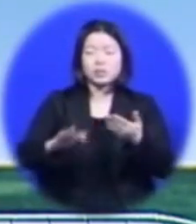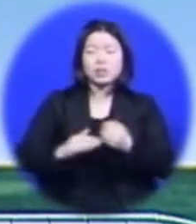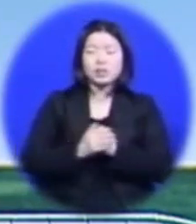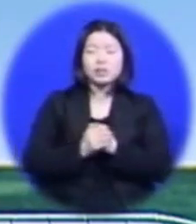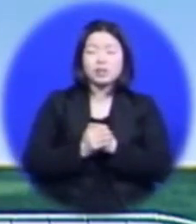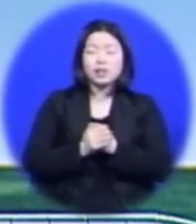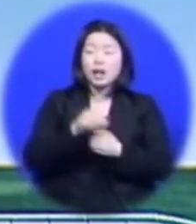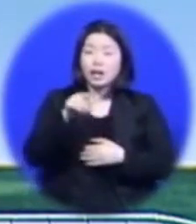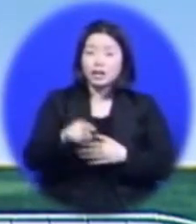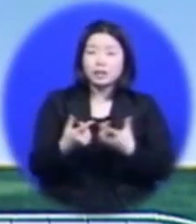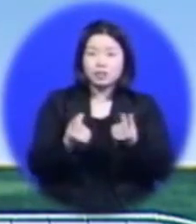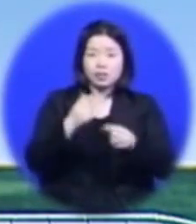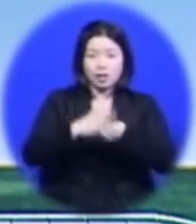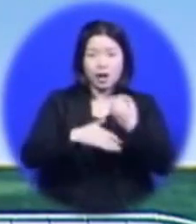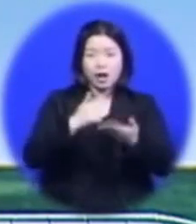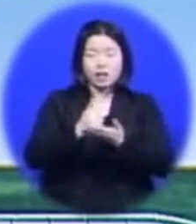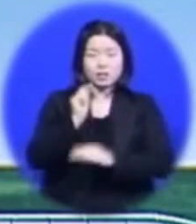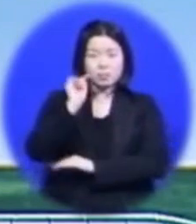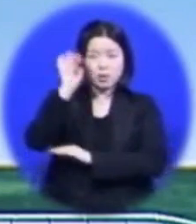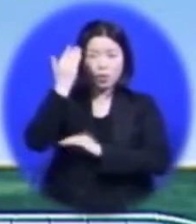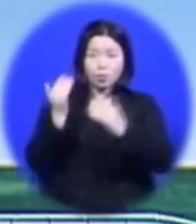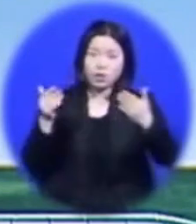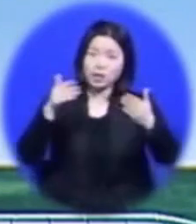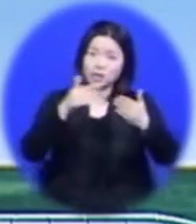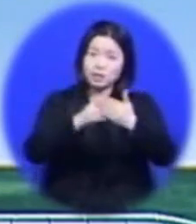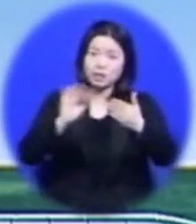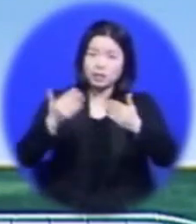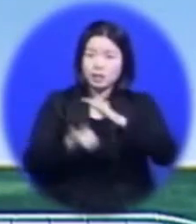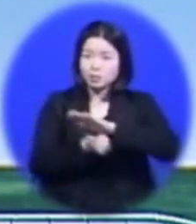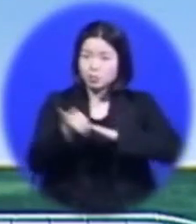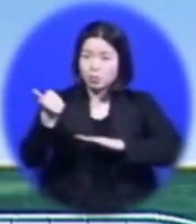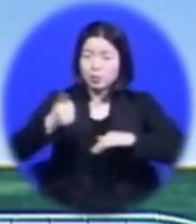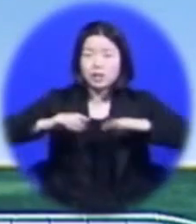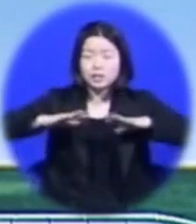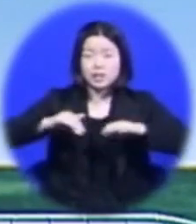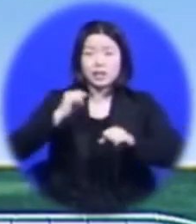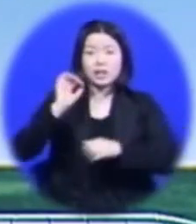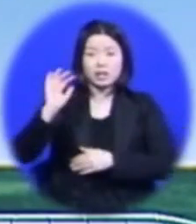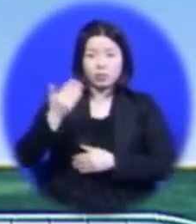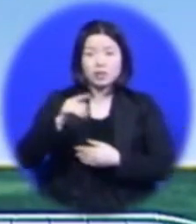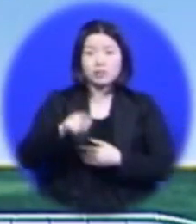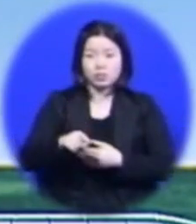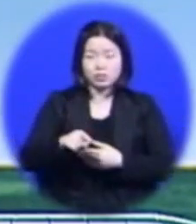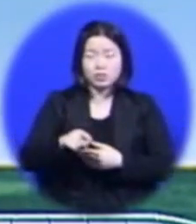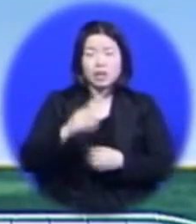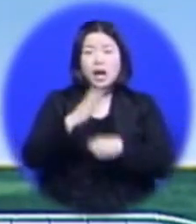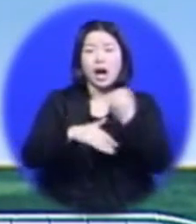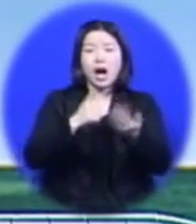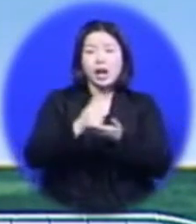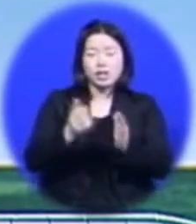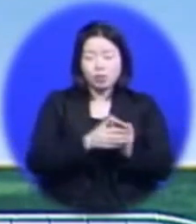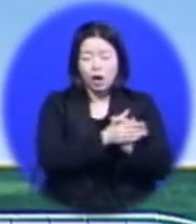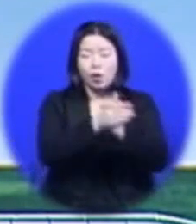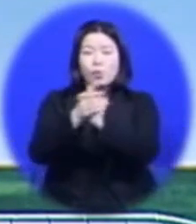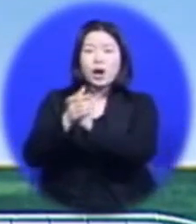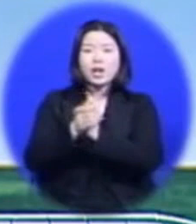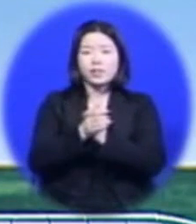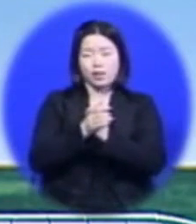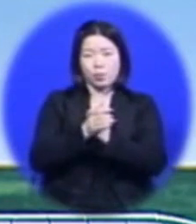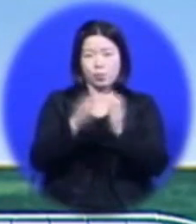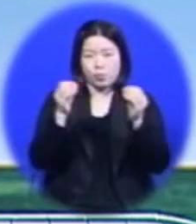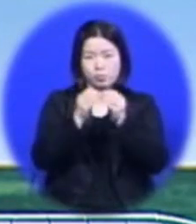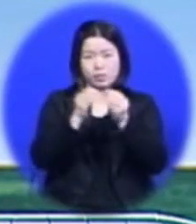이렇게 하나님의 영광에 이르게 될 소망을 자랑하게 된다는 것을 하나님과 화해했다고